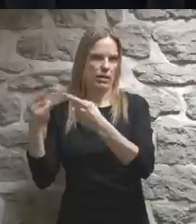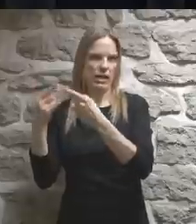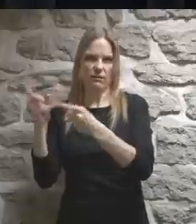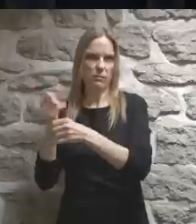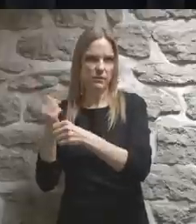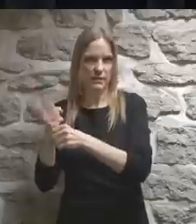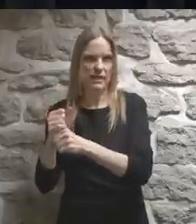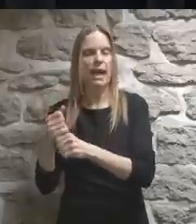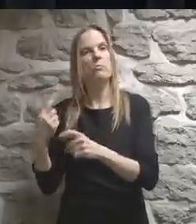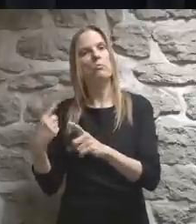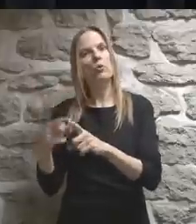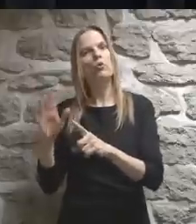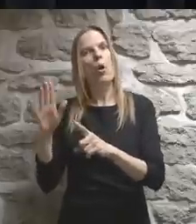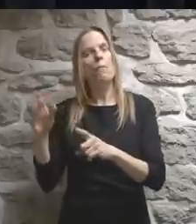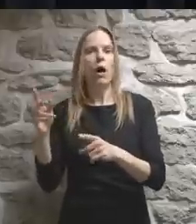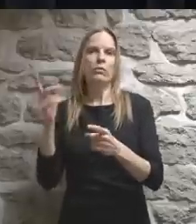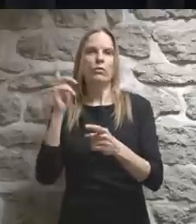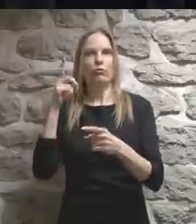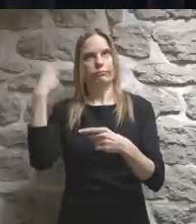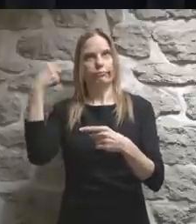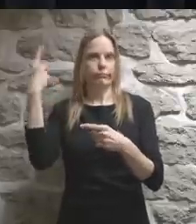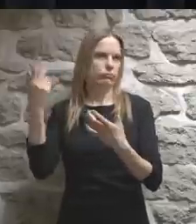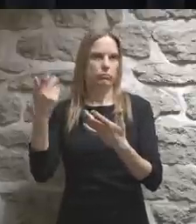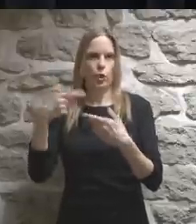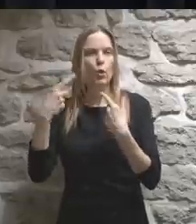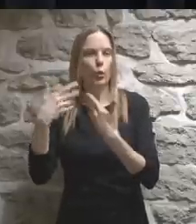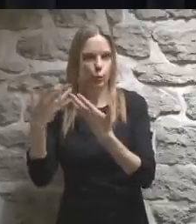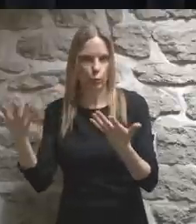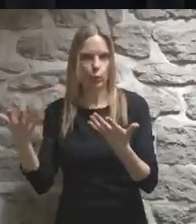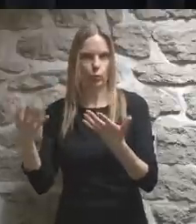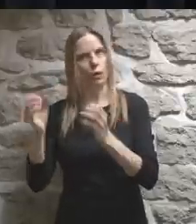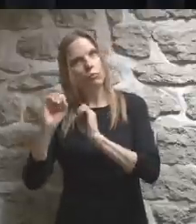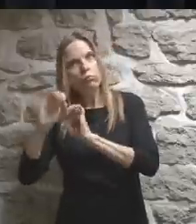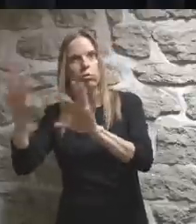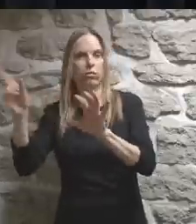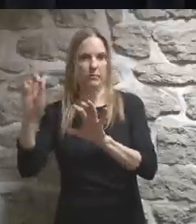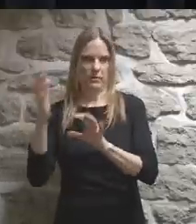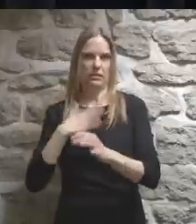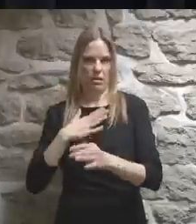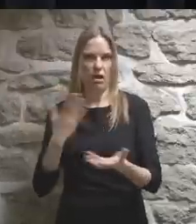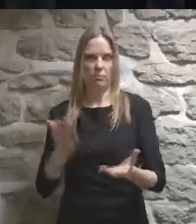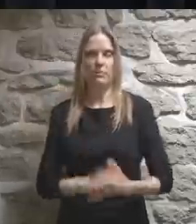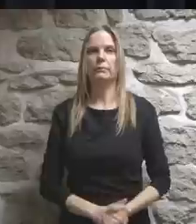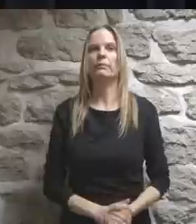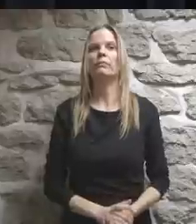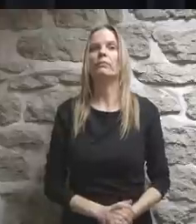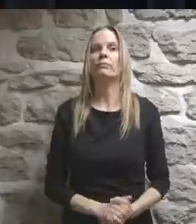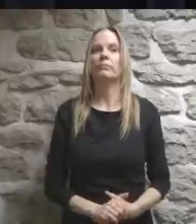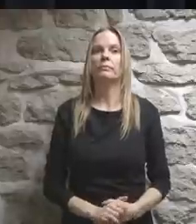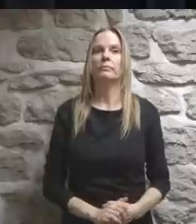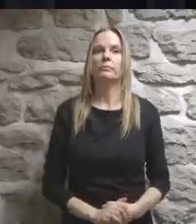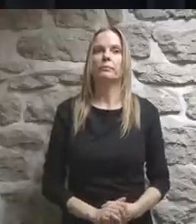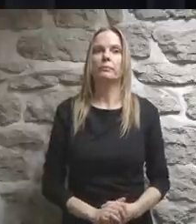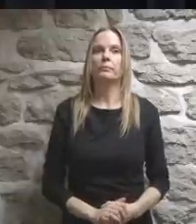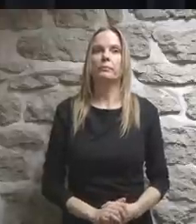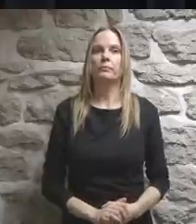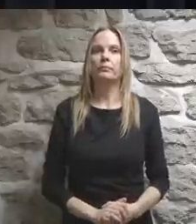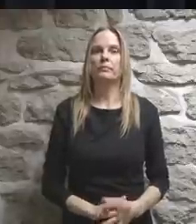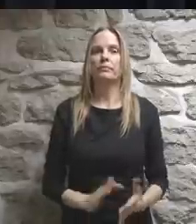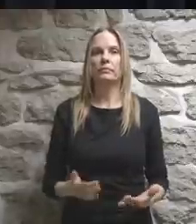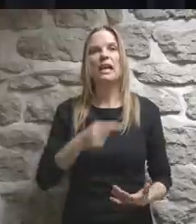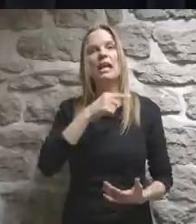narratiividega, mida üritatakse üles ehitada. Ja sellest need